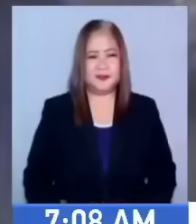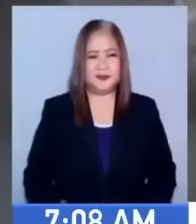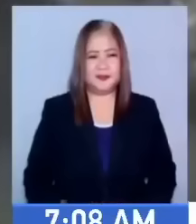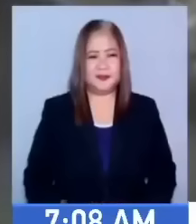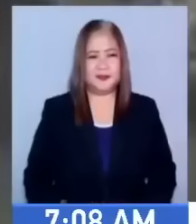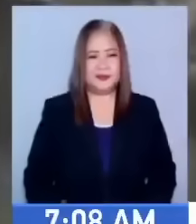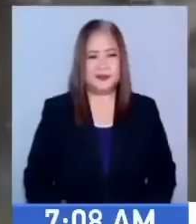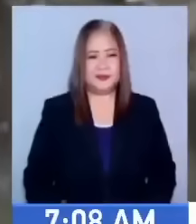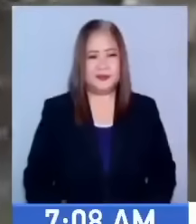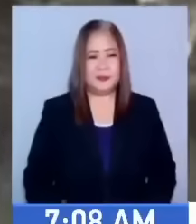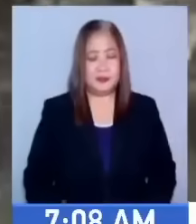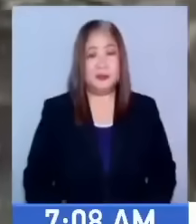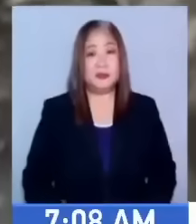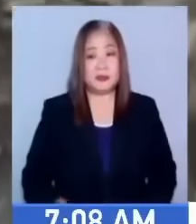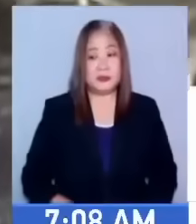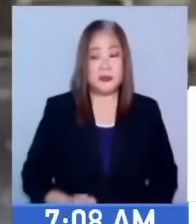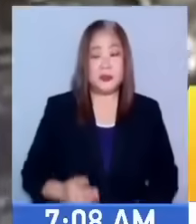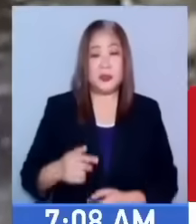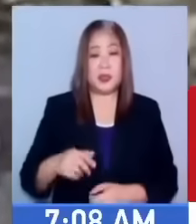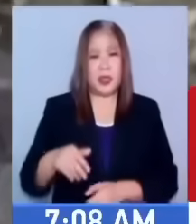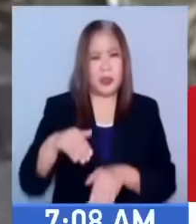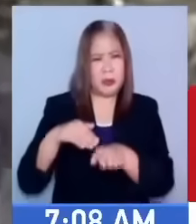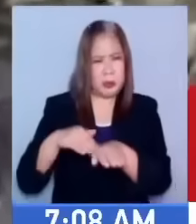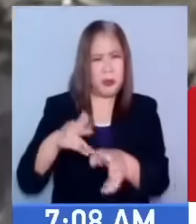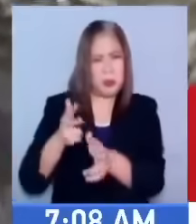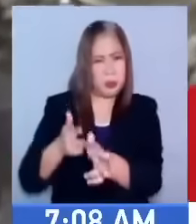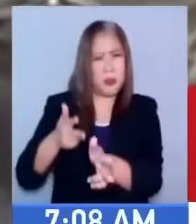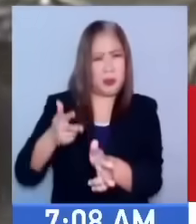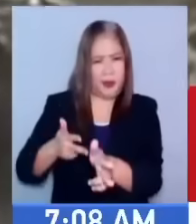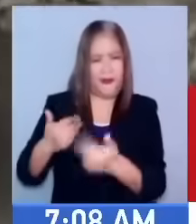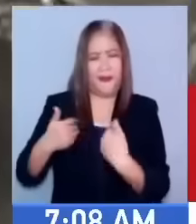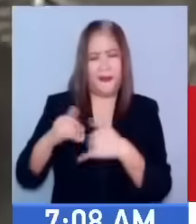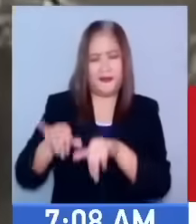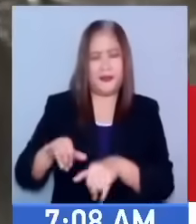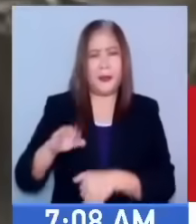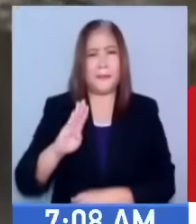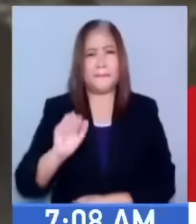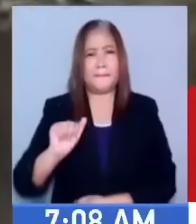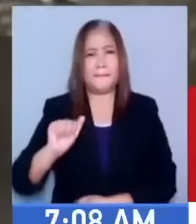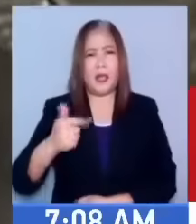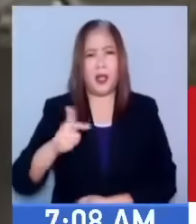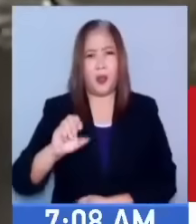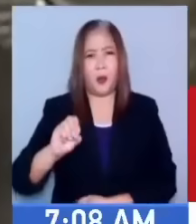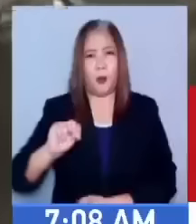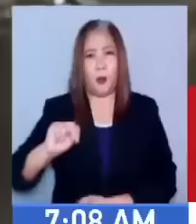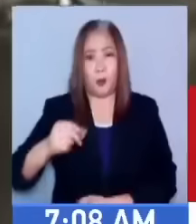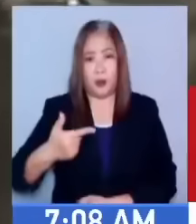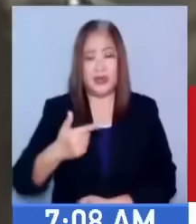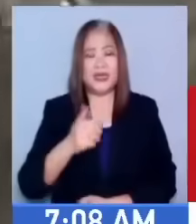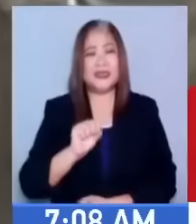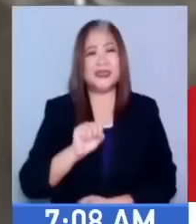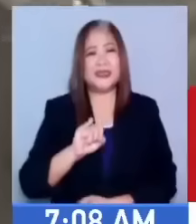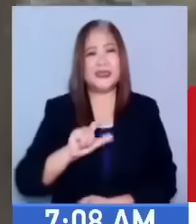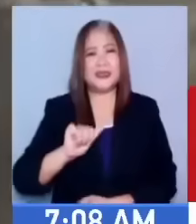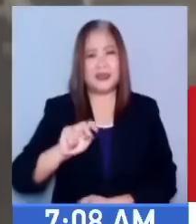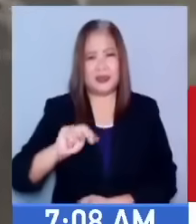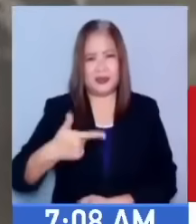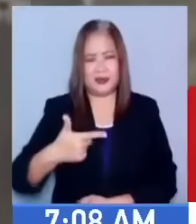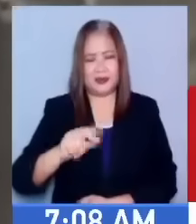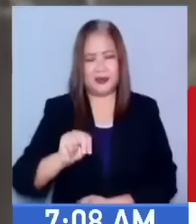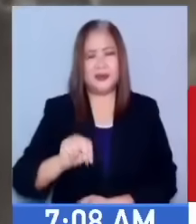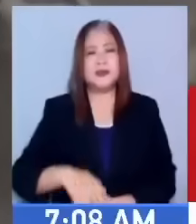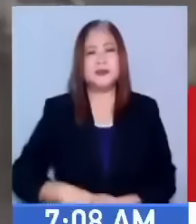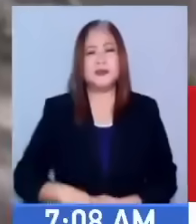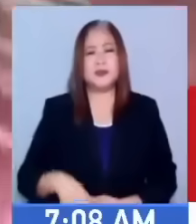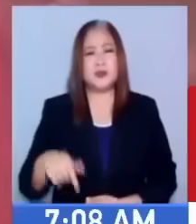Nakaparada ang ilang sasakyan sa bahaging ito ng Barangay Bagong Silangan, Quezon City. Ang isang motorsiklo nilapitan ng isang lalaki. Hinawakan nito na